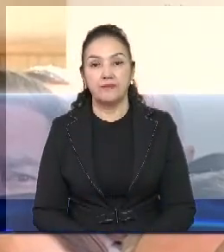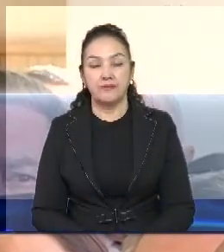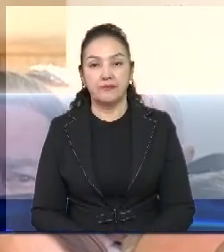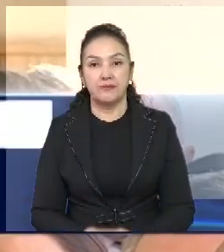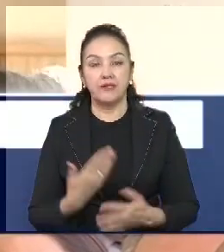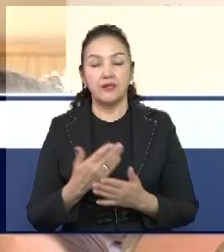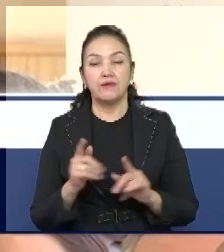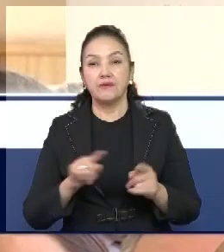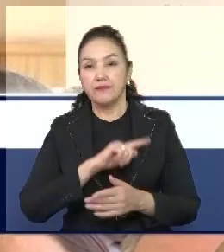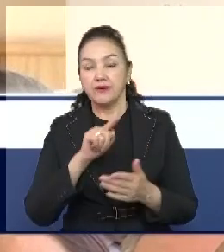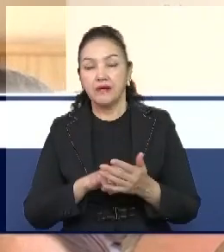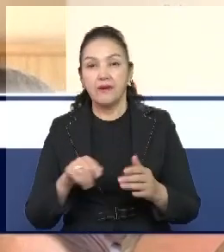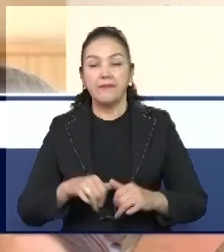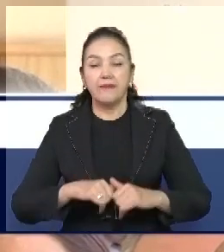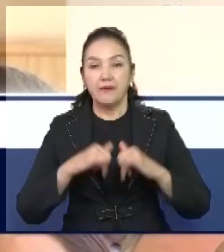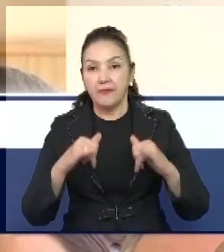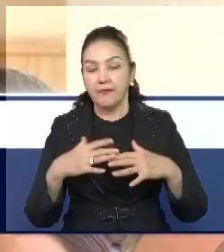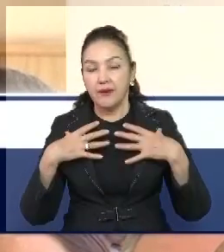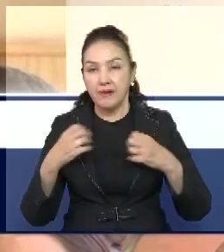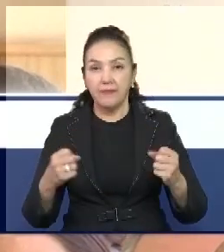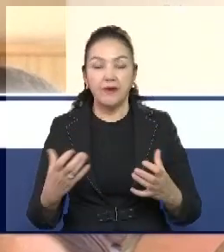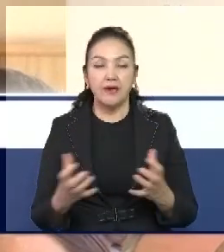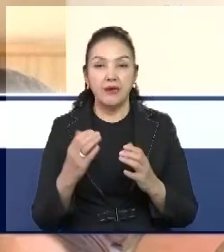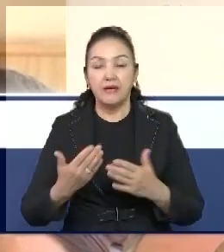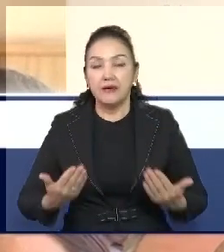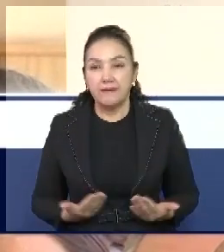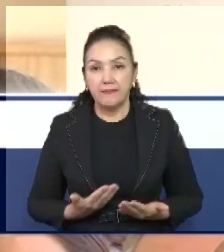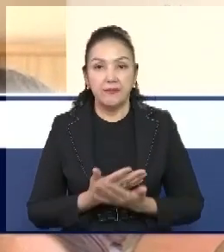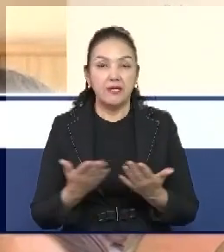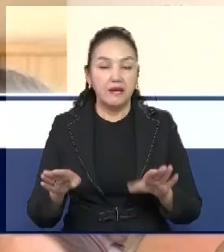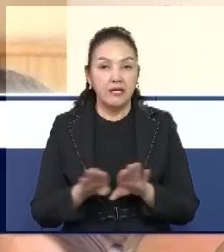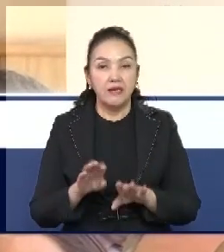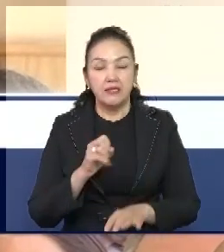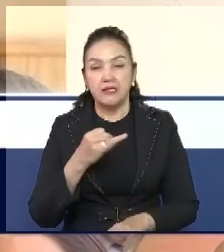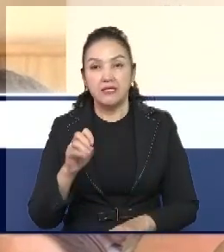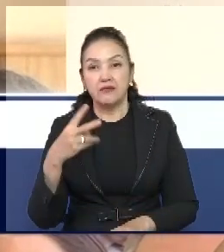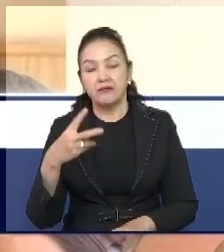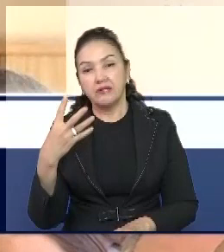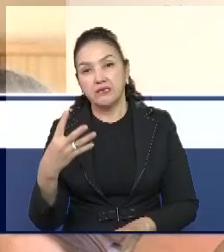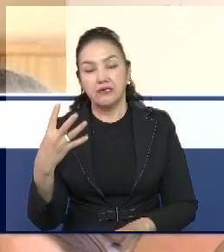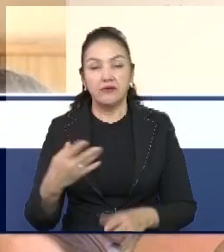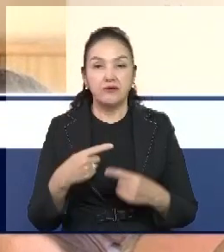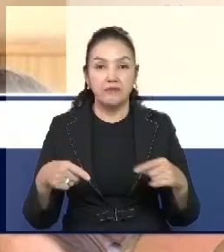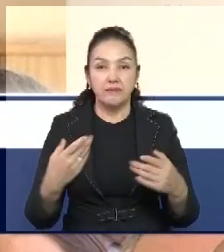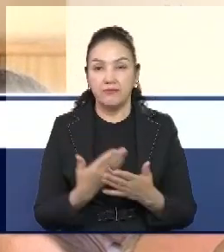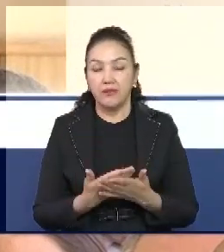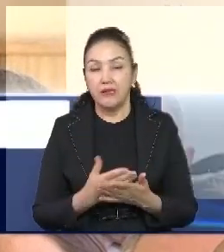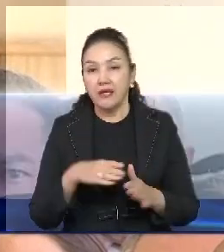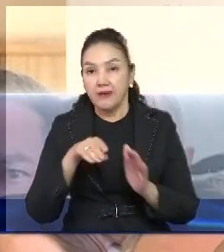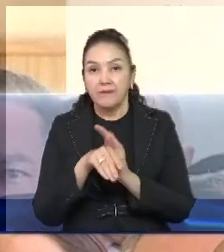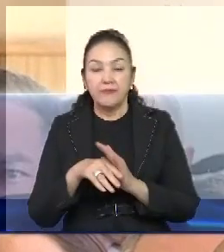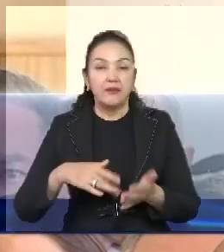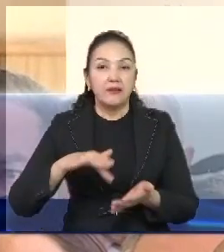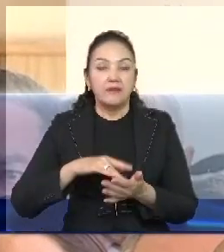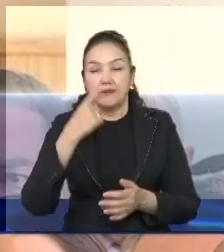актуальными является вопрос развития сферы здравоохранения сейчас жители ряда жилых массивов такие как Заречный 1 2 3 4 других относятся